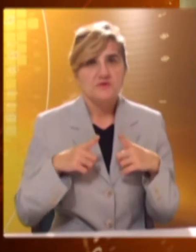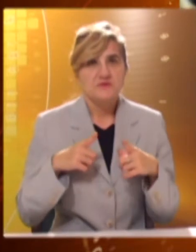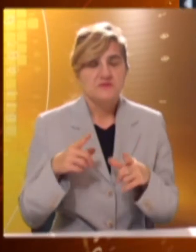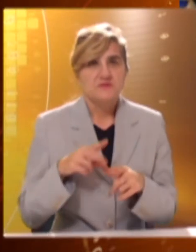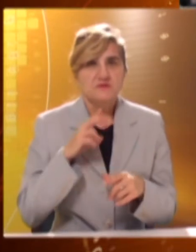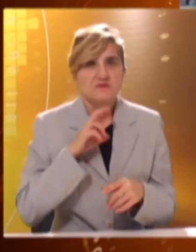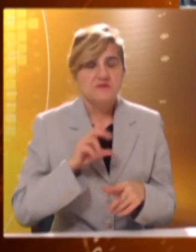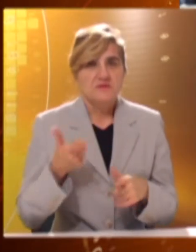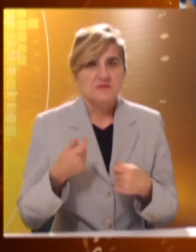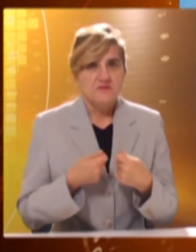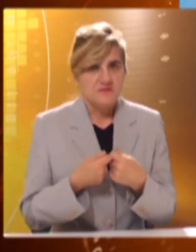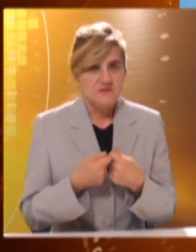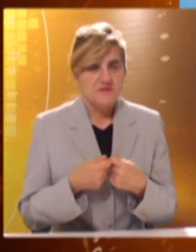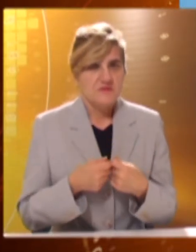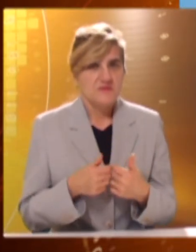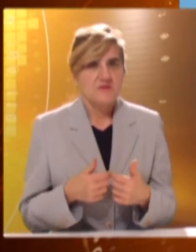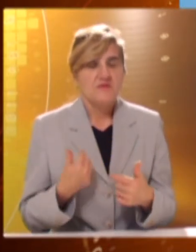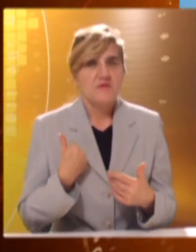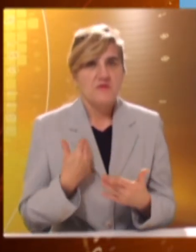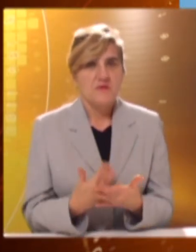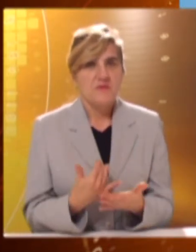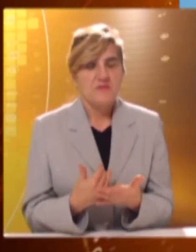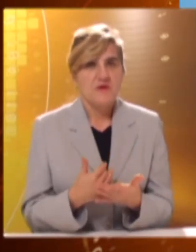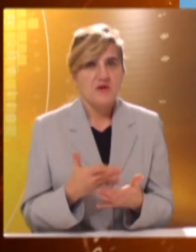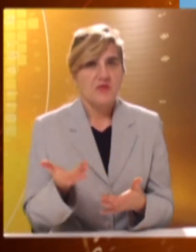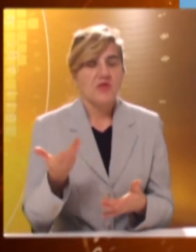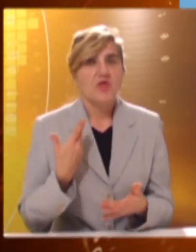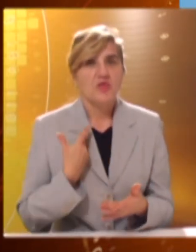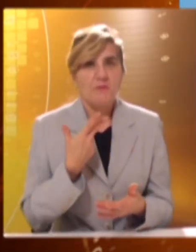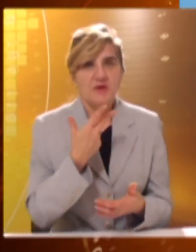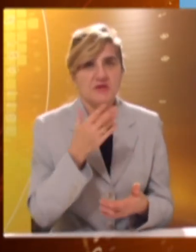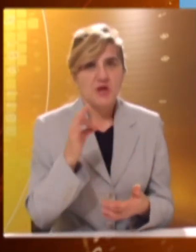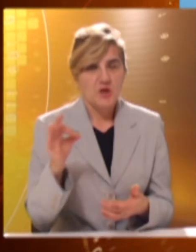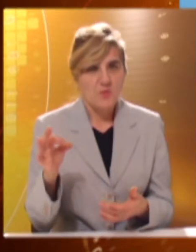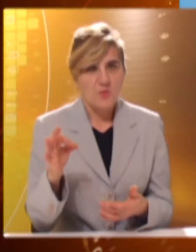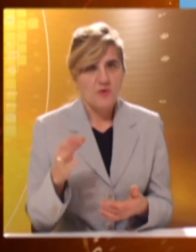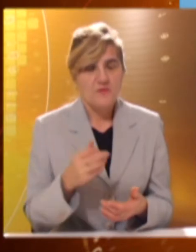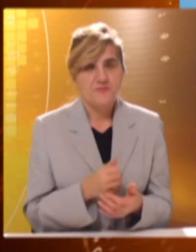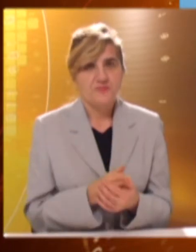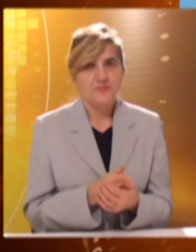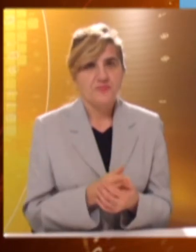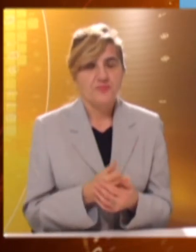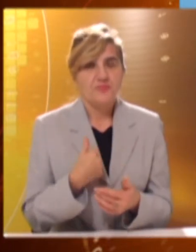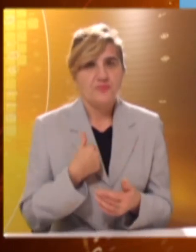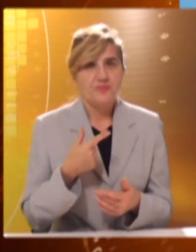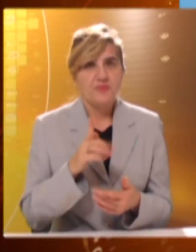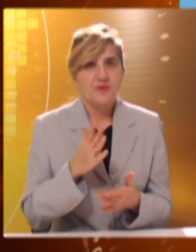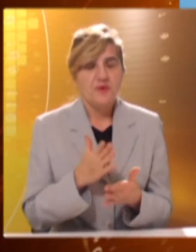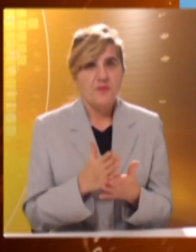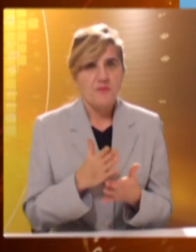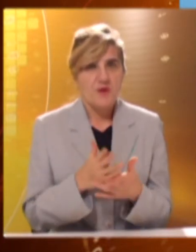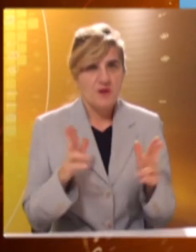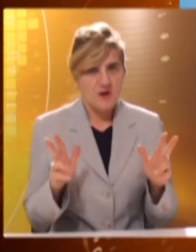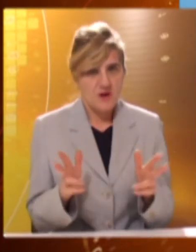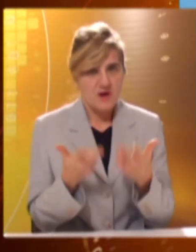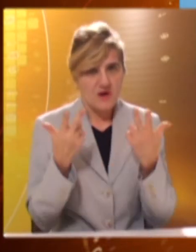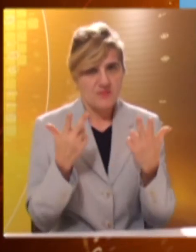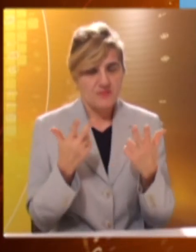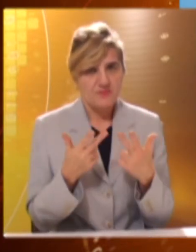sastav Futoga. Igrali smo kup pojedine, finale kup pojedine sa njima, dobili smo 3-0, ali ni u jednom trenutku nije to bilo